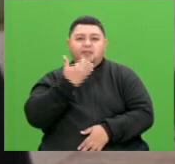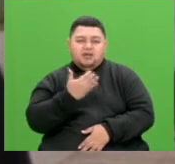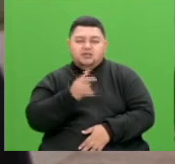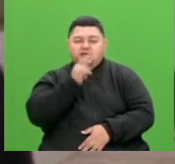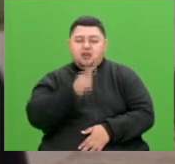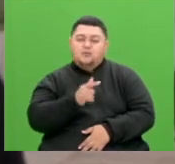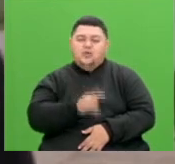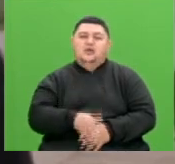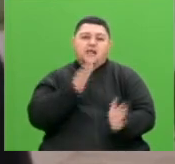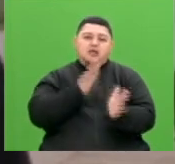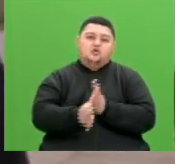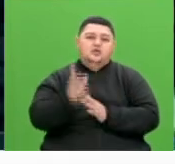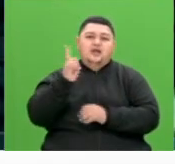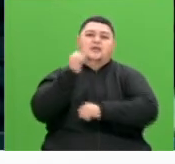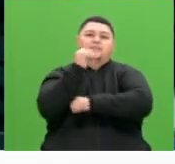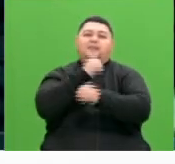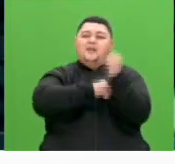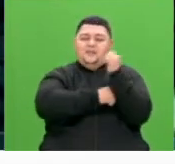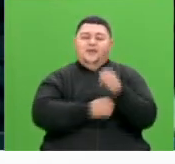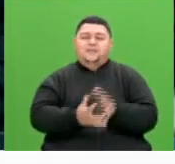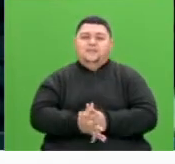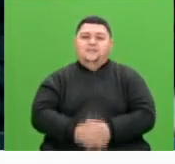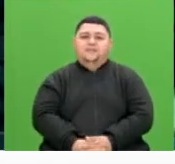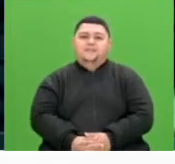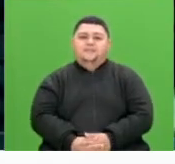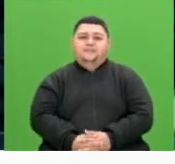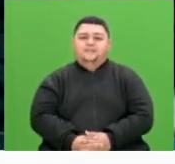Rizal mengabarkan langsung dari Palembang, Sumatera Selatan. Selamat bertugas kembali.